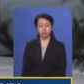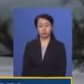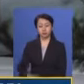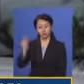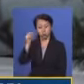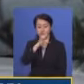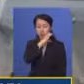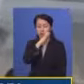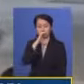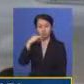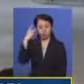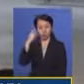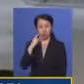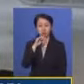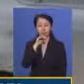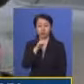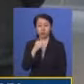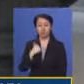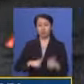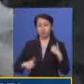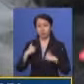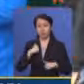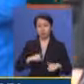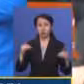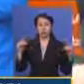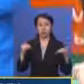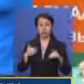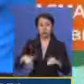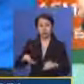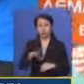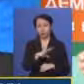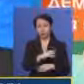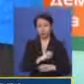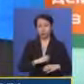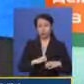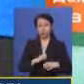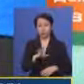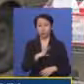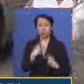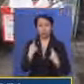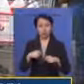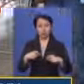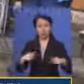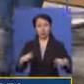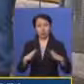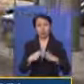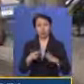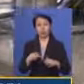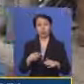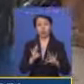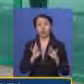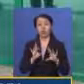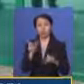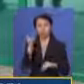Учащиеся Североказахстанского профессионально-педагогического колледжа вместе с оперативниками посетили торговые дома, где рассказали людям